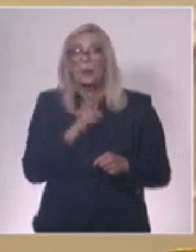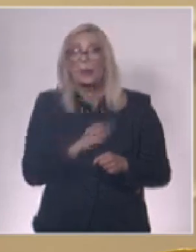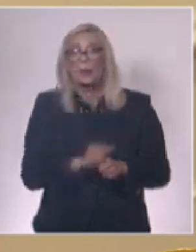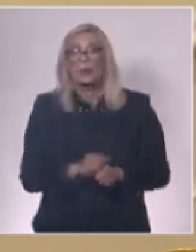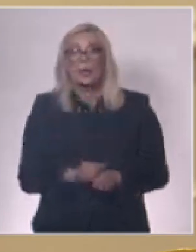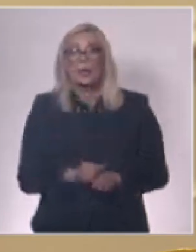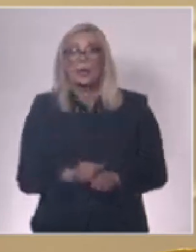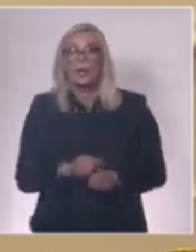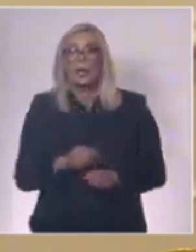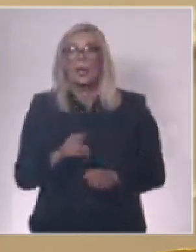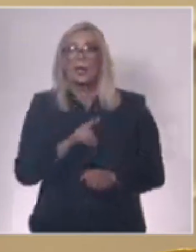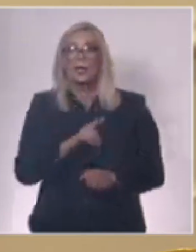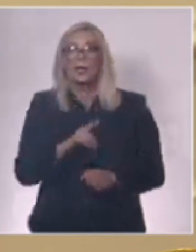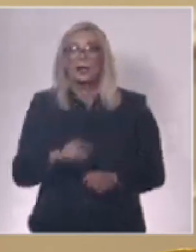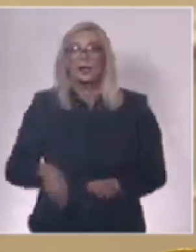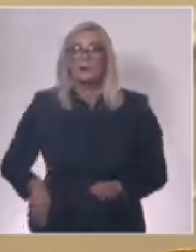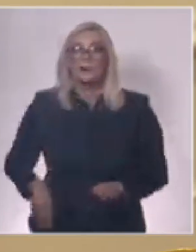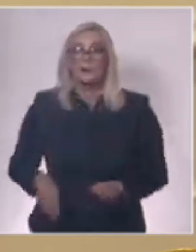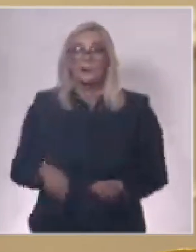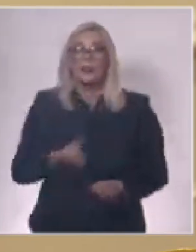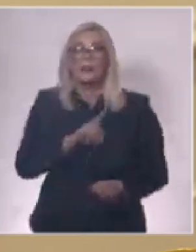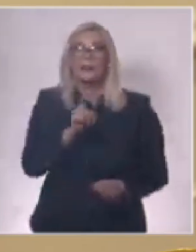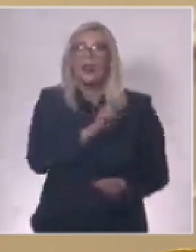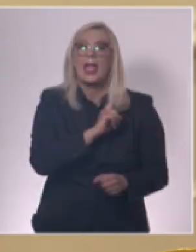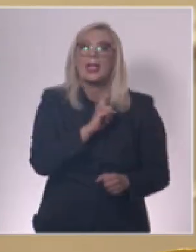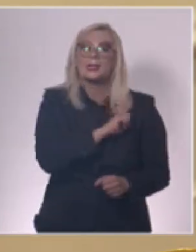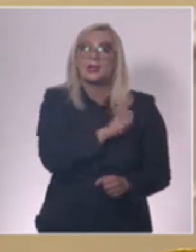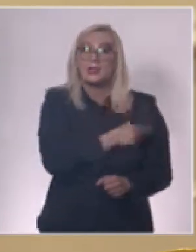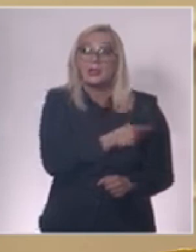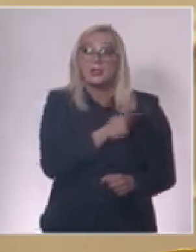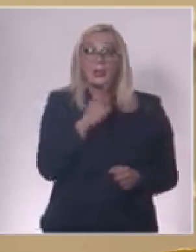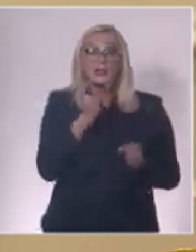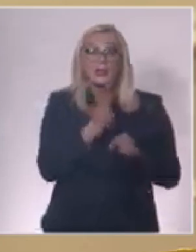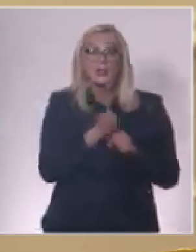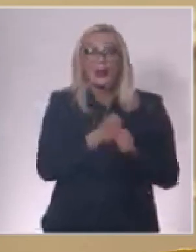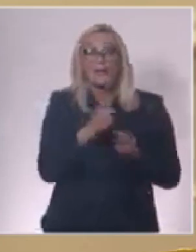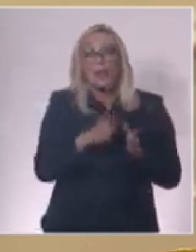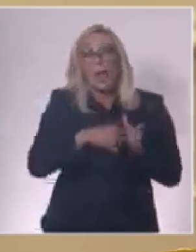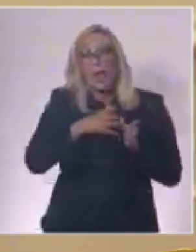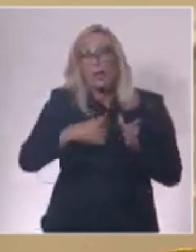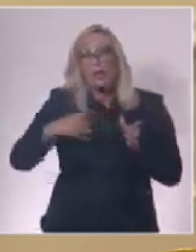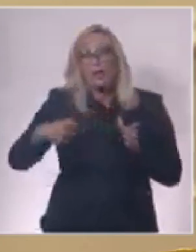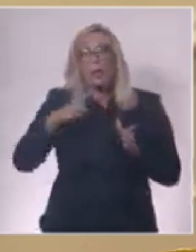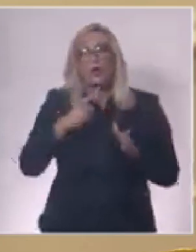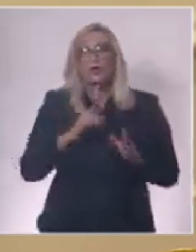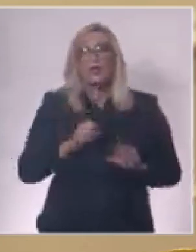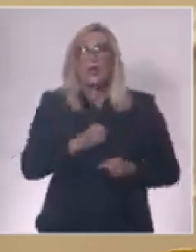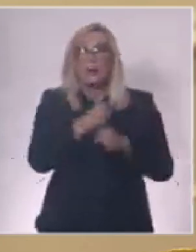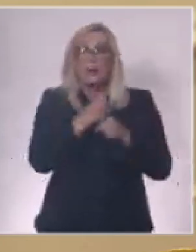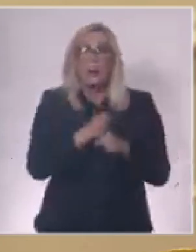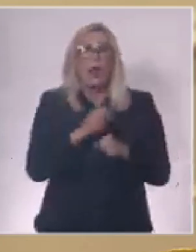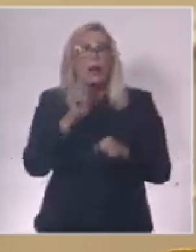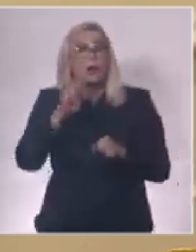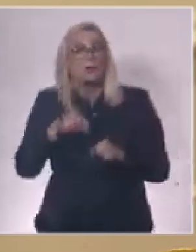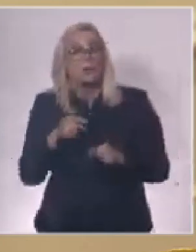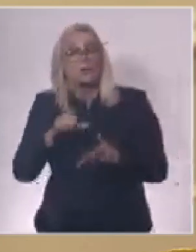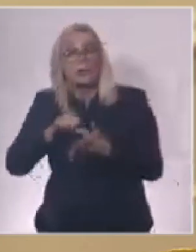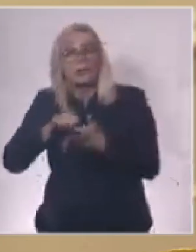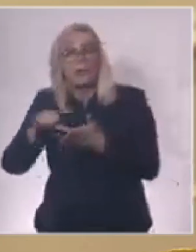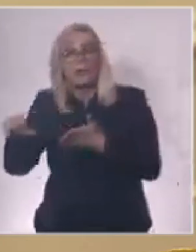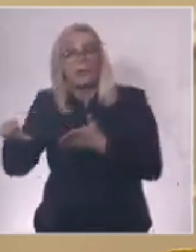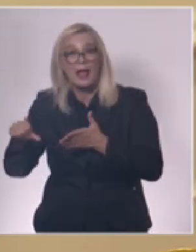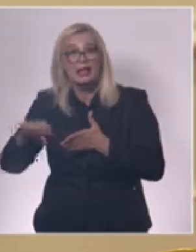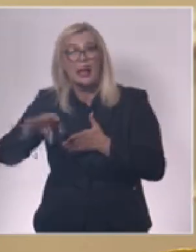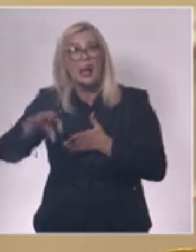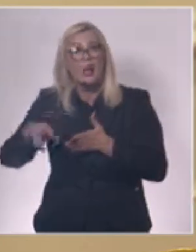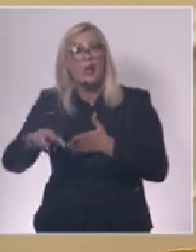и долготрајни протести, но има моќ да потплати одредени банди да предизвикуваат меѓуетнички тензии и